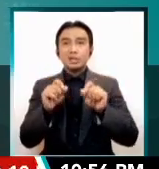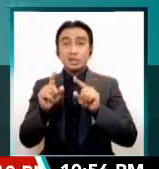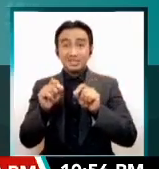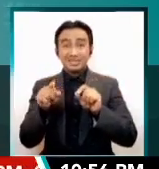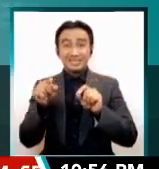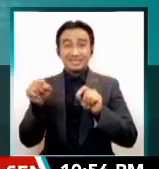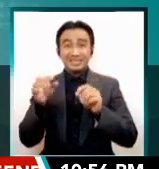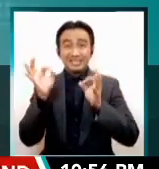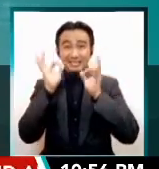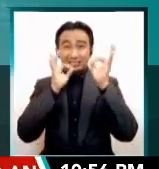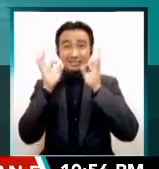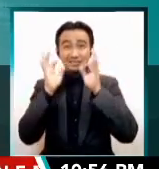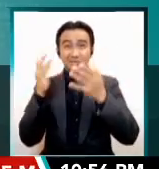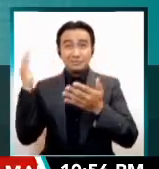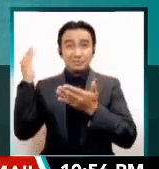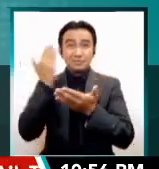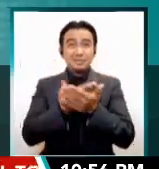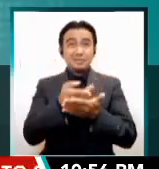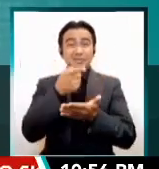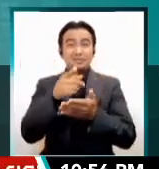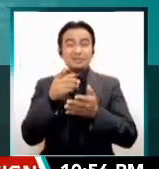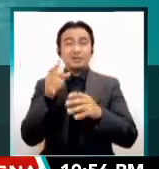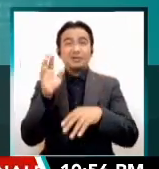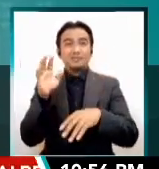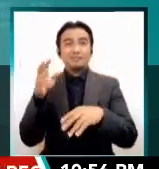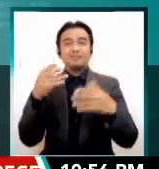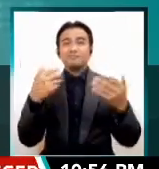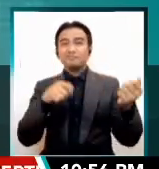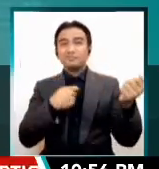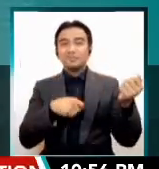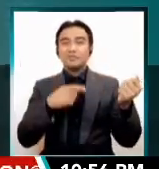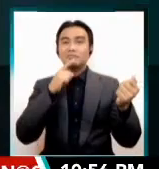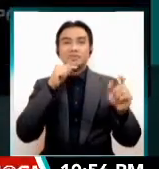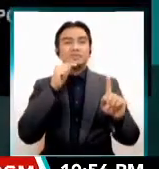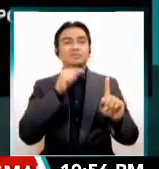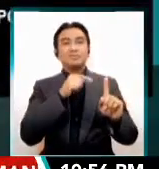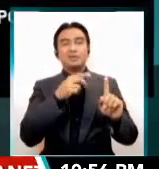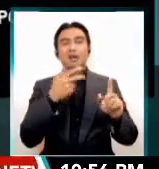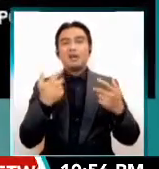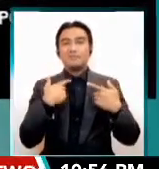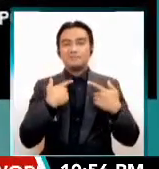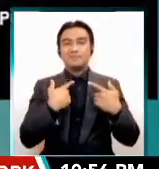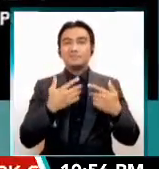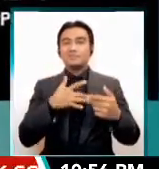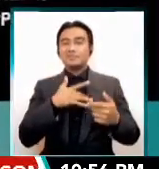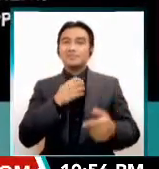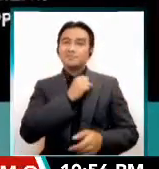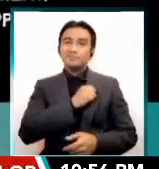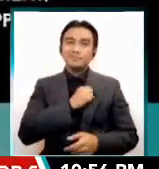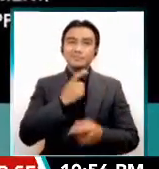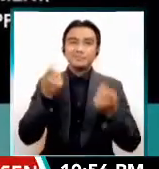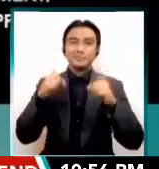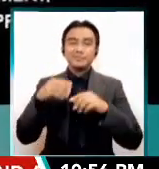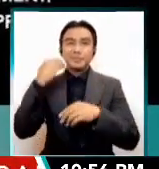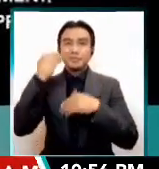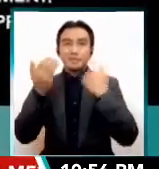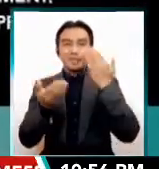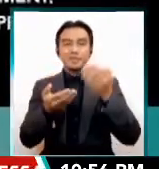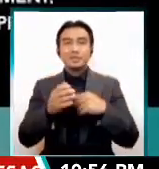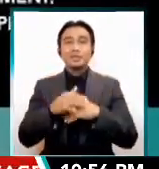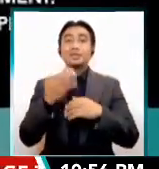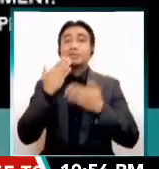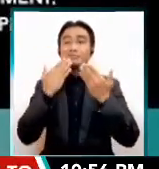festival. Parehong nagpaabot ng pakikiramay ang Astroworld at ang rapper. Nagpasalamat din sila sa mga rumesponde at